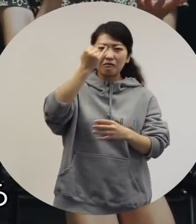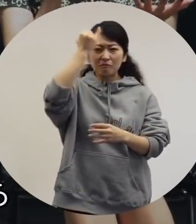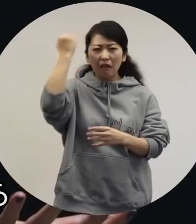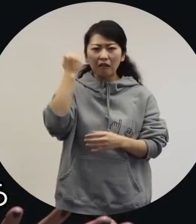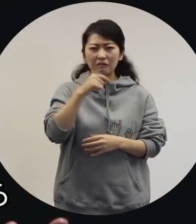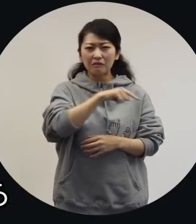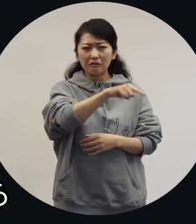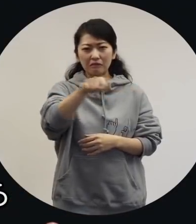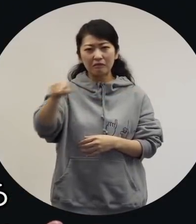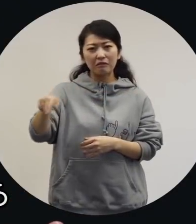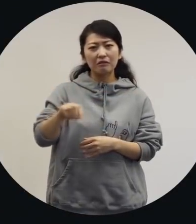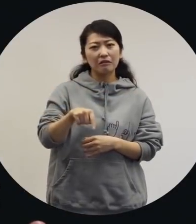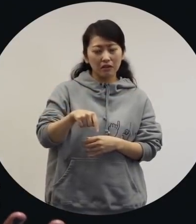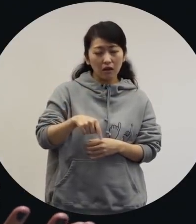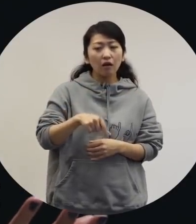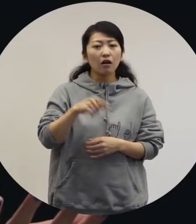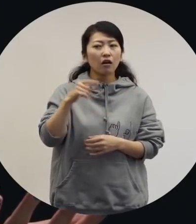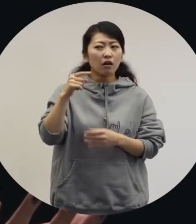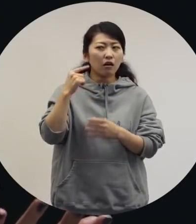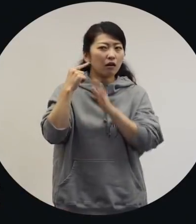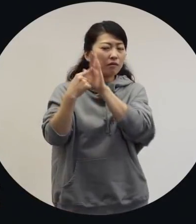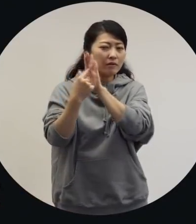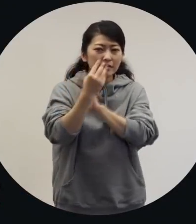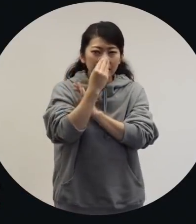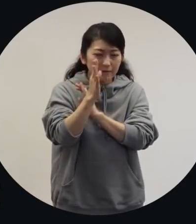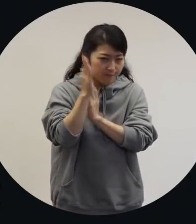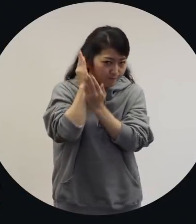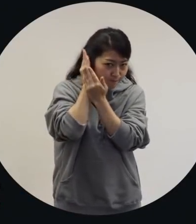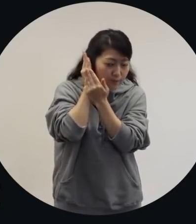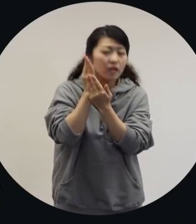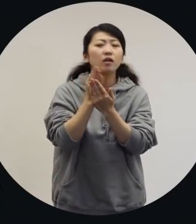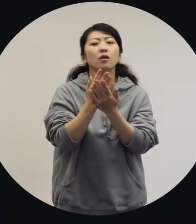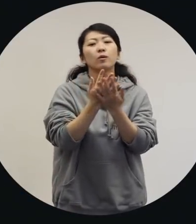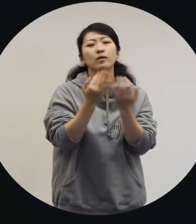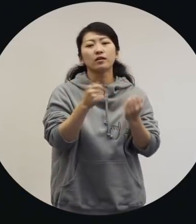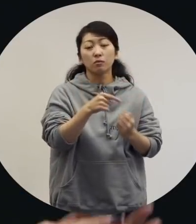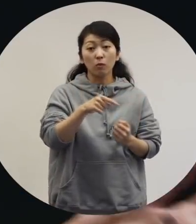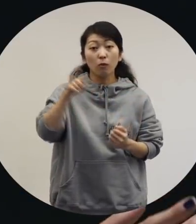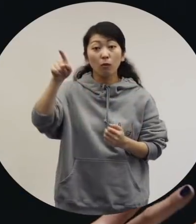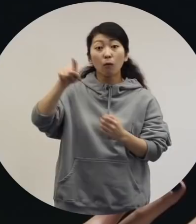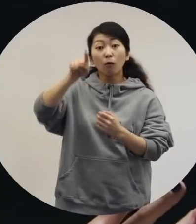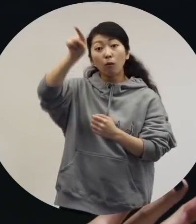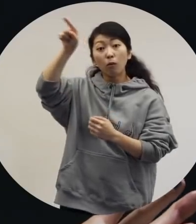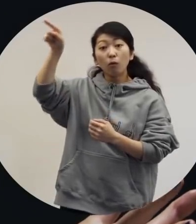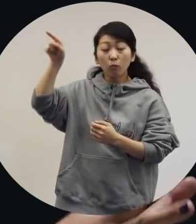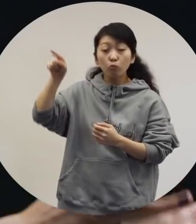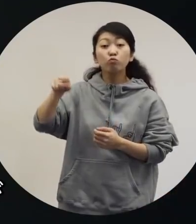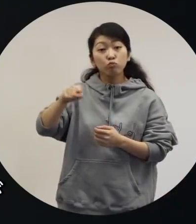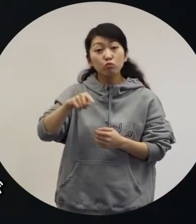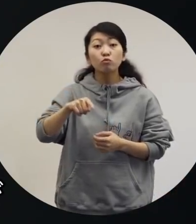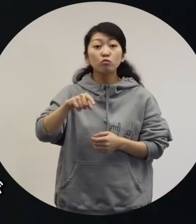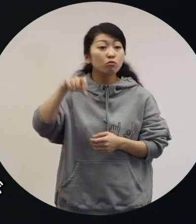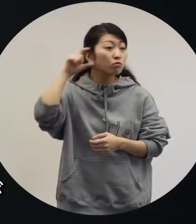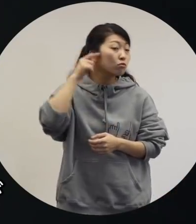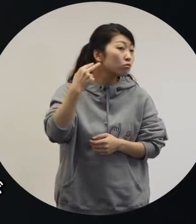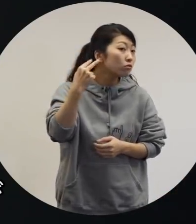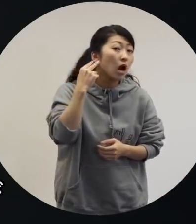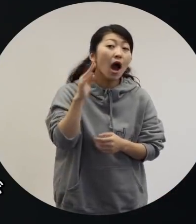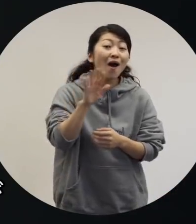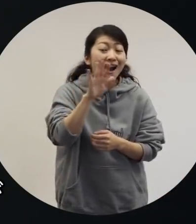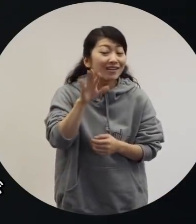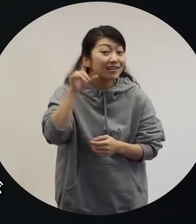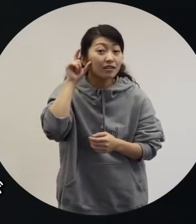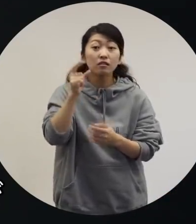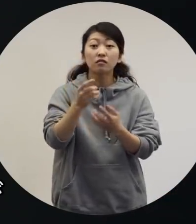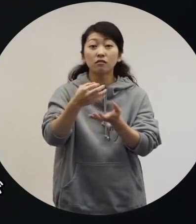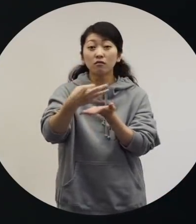いみたいなイメージだから、はい、うん、見せたがる人が極端に少ないんですよ。ほうほうほう。で、海外だと見せても可愛い補聴器っ